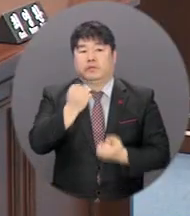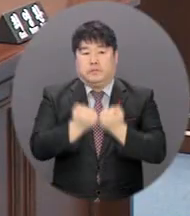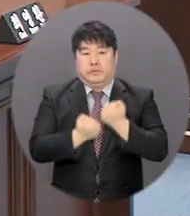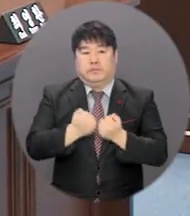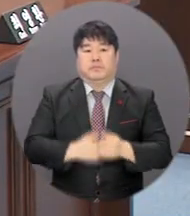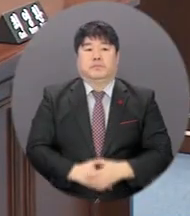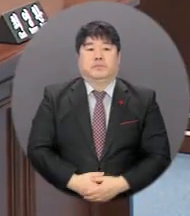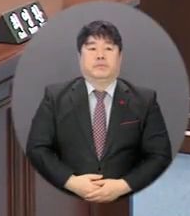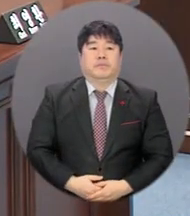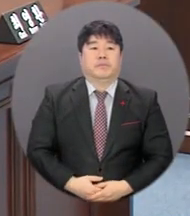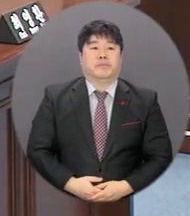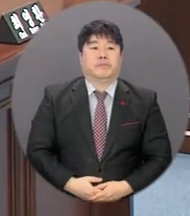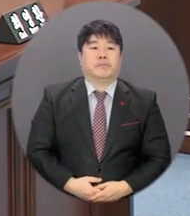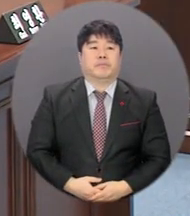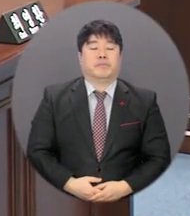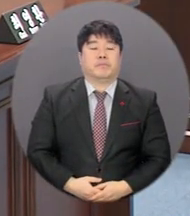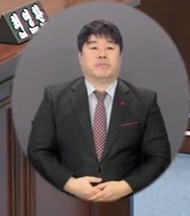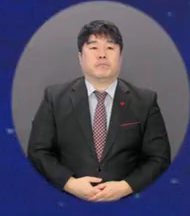설명했습니다.